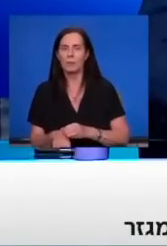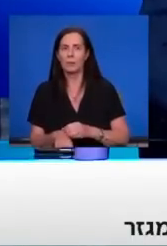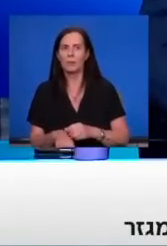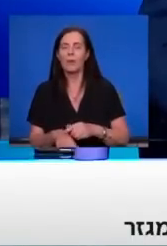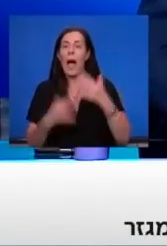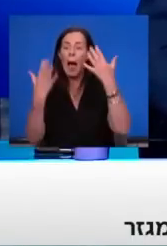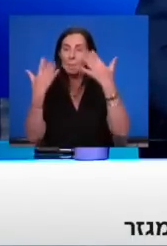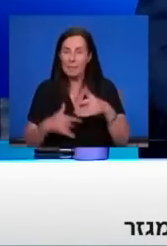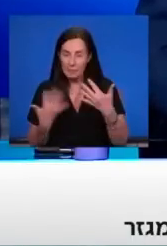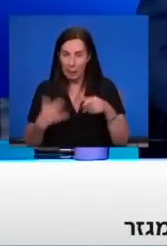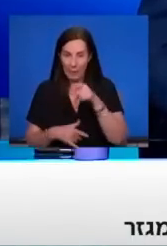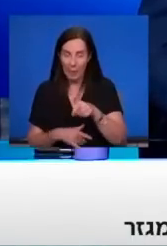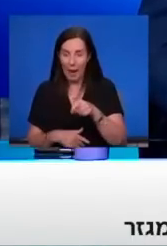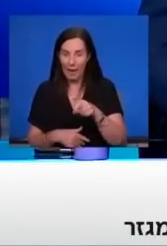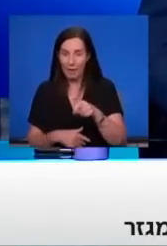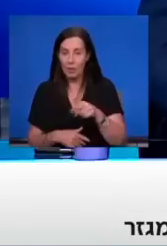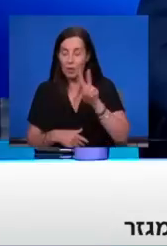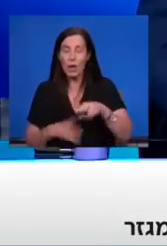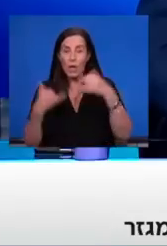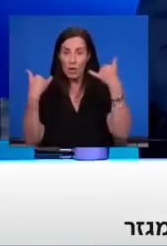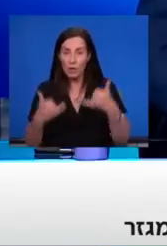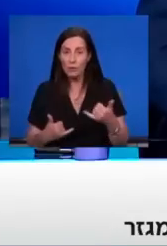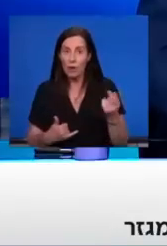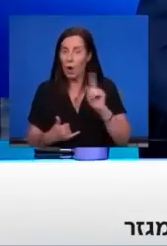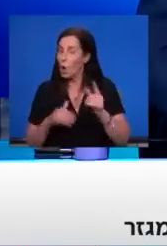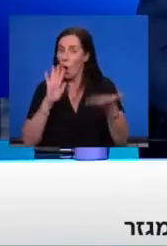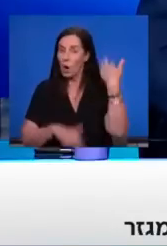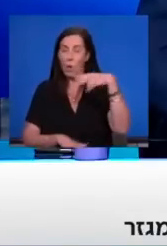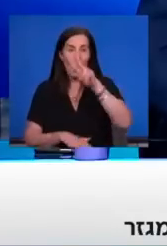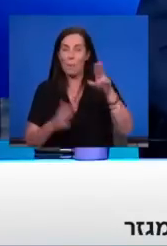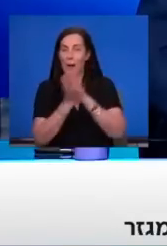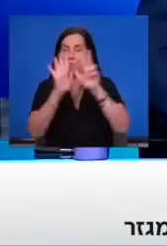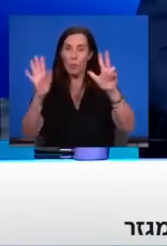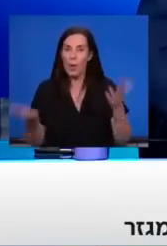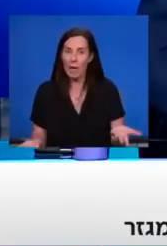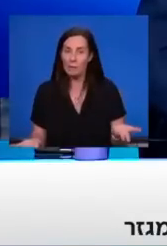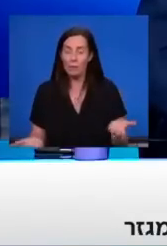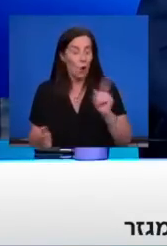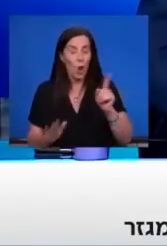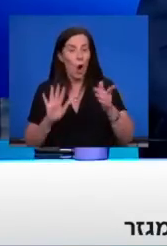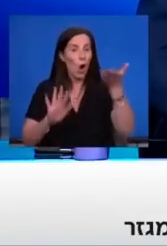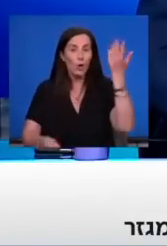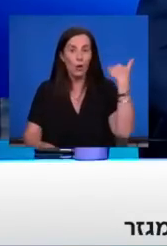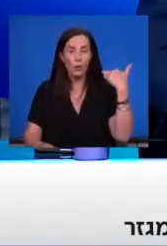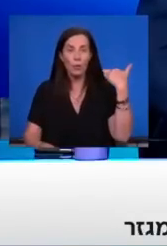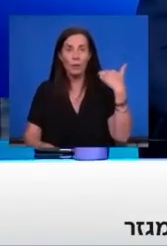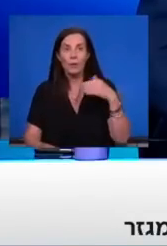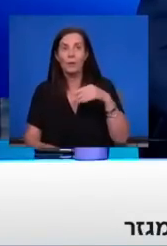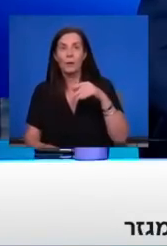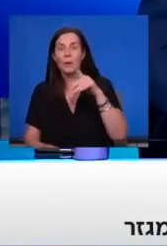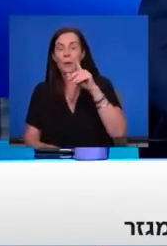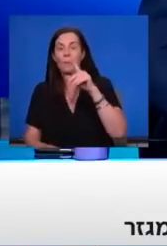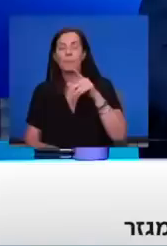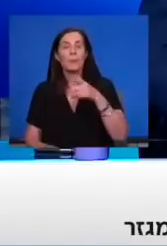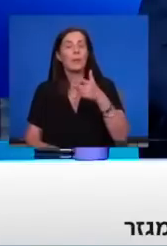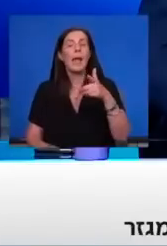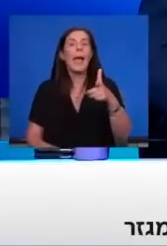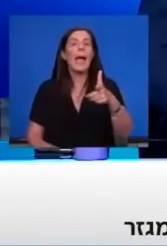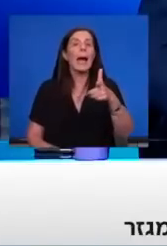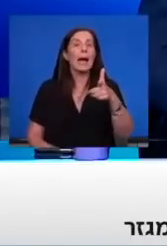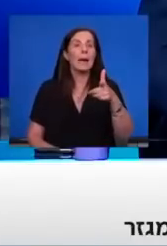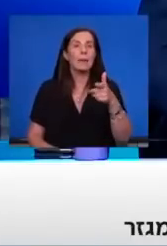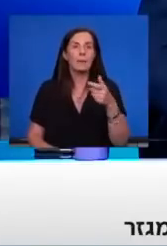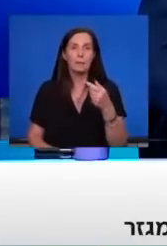המספרים האלה שקיימים היום לא היו ב-2018. לא היו בין 1980 לבין 2000.